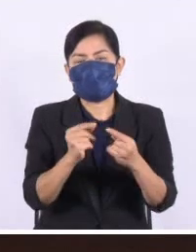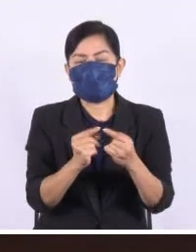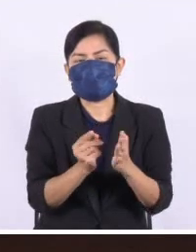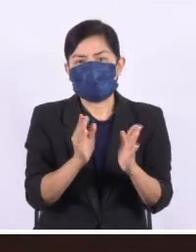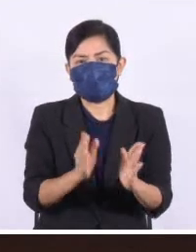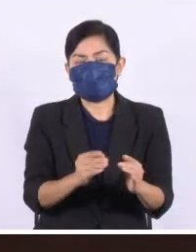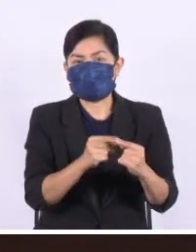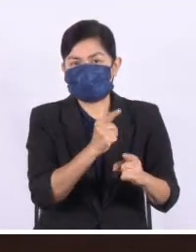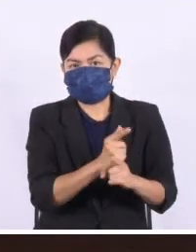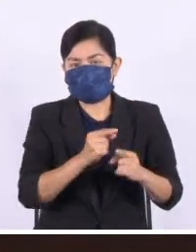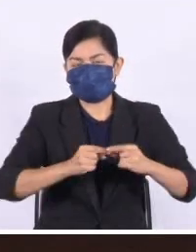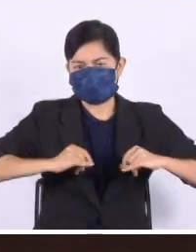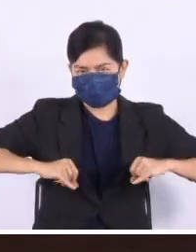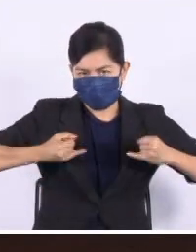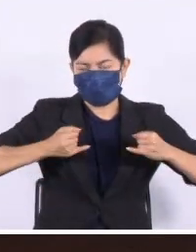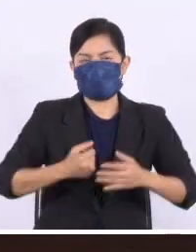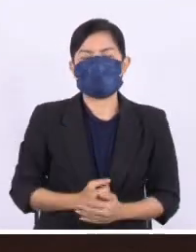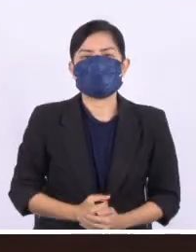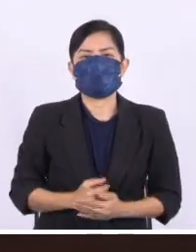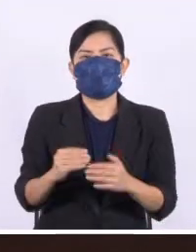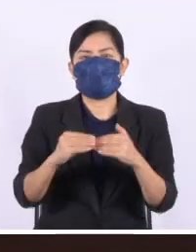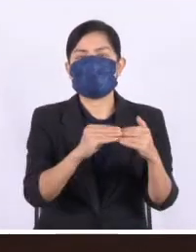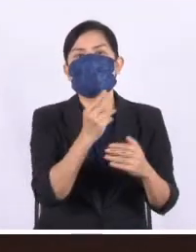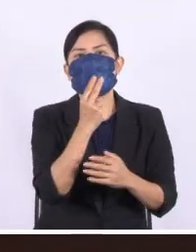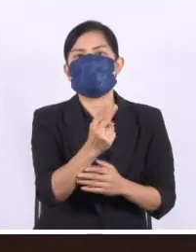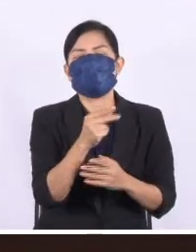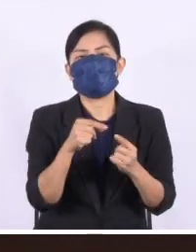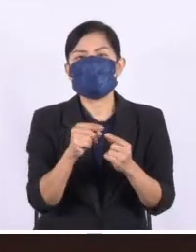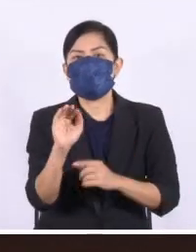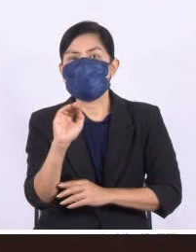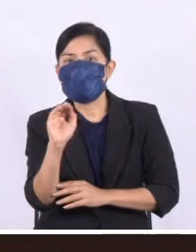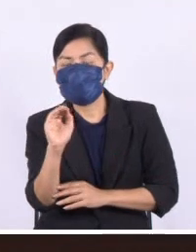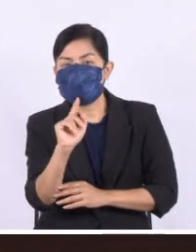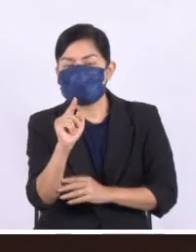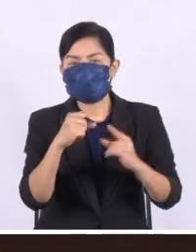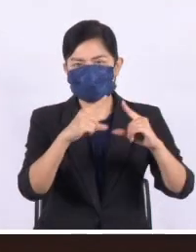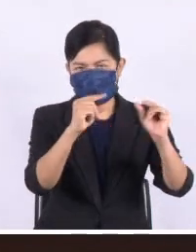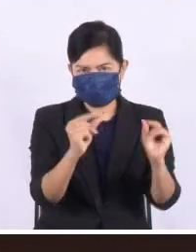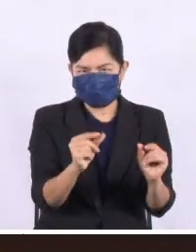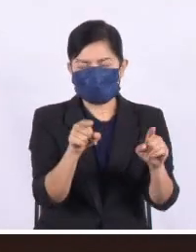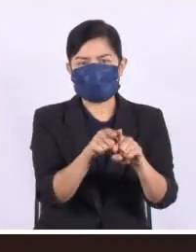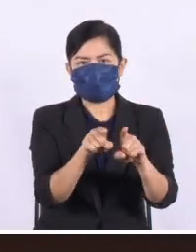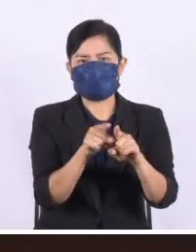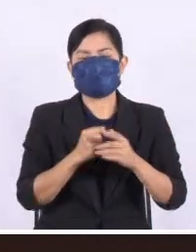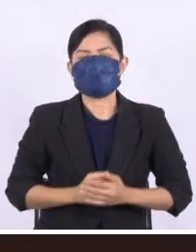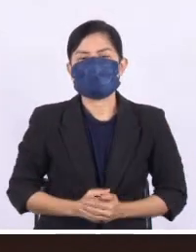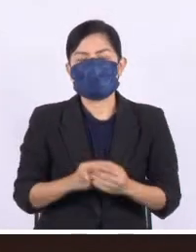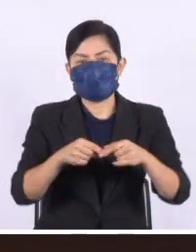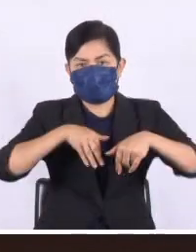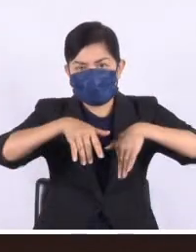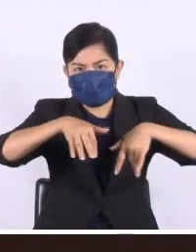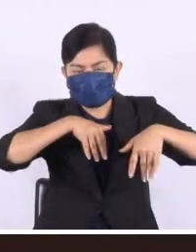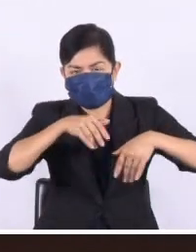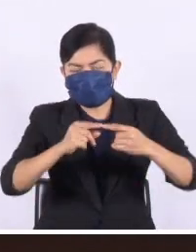รู้จักลิงในไปดูงูกันหน่อย 5 2ไปที่จังหวัดเพชรบูรณ์เนี่ยนะชาวบ้านเขาเอาไปหาหน่อไม้นะครับปรากฏว่าไปเจองู